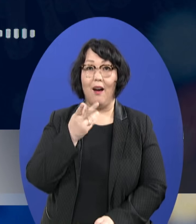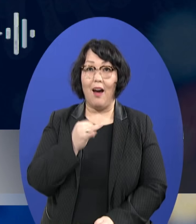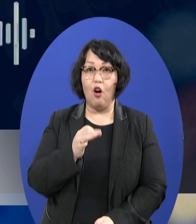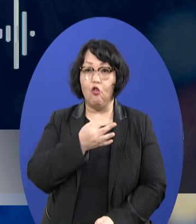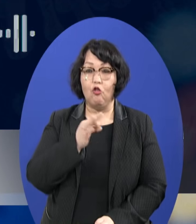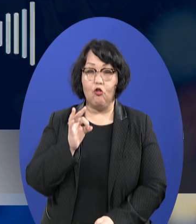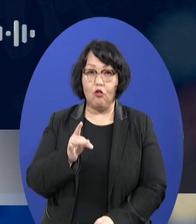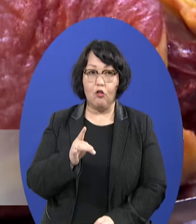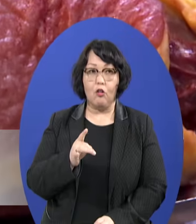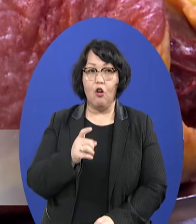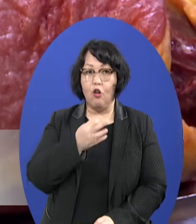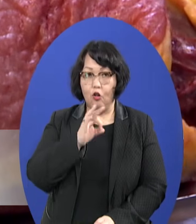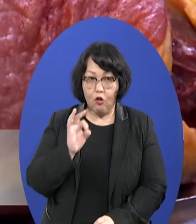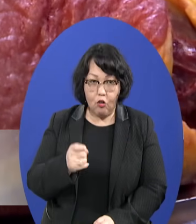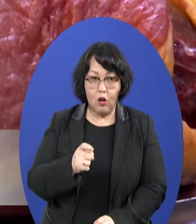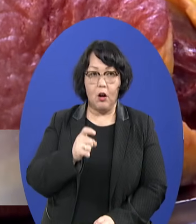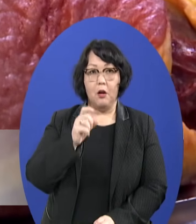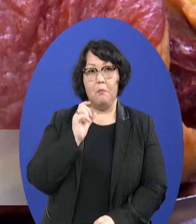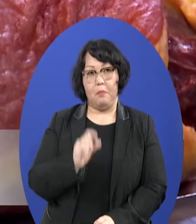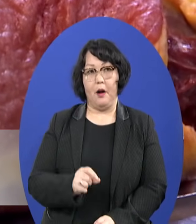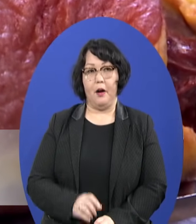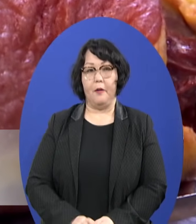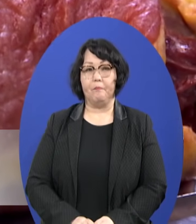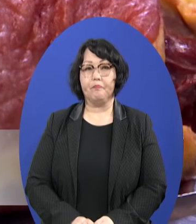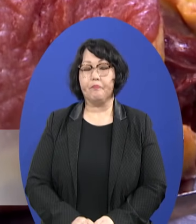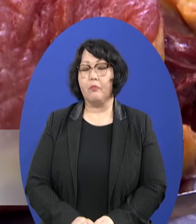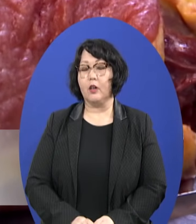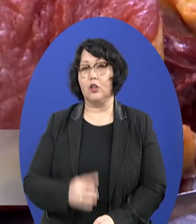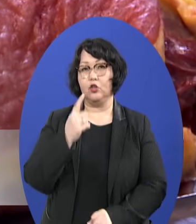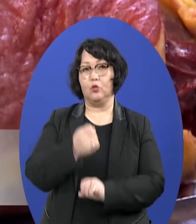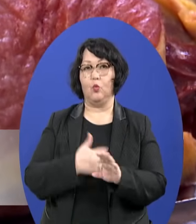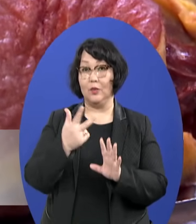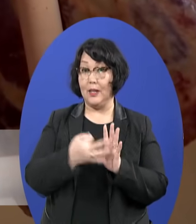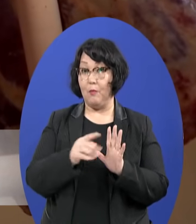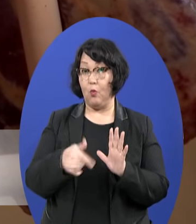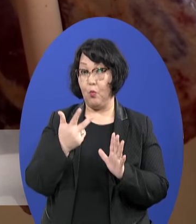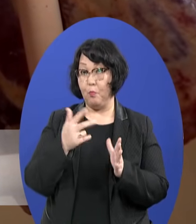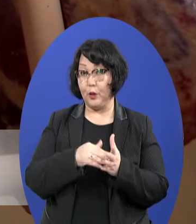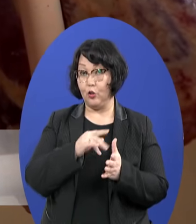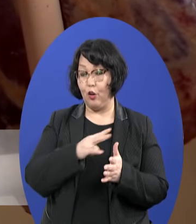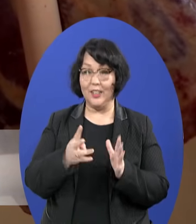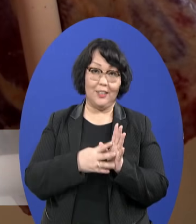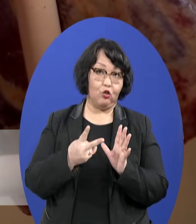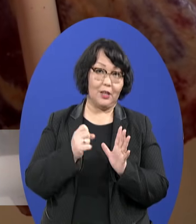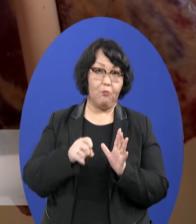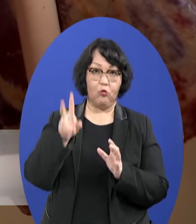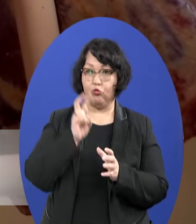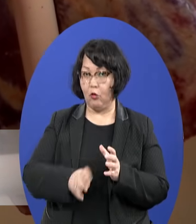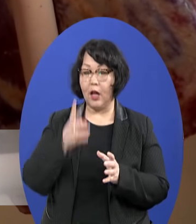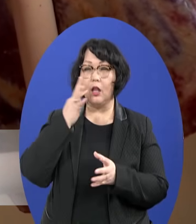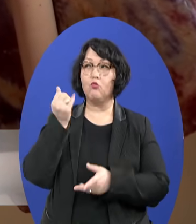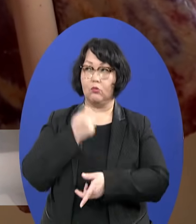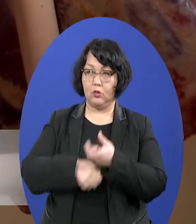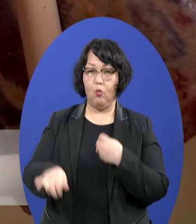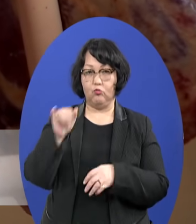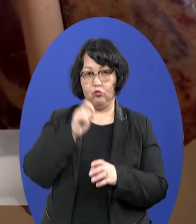малууд бас мэдээ сайн явдаг. Өнгөрсөн жил манай улс 38.3 мянган тонн махыг 22 сая ам.долларын өртгөөр гадаа зах зээлд борлуулжээ. Манай